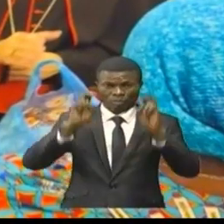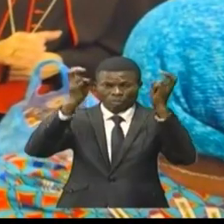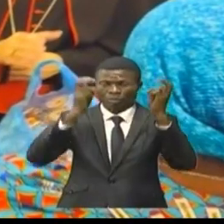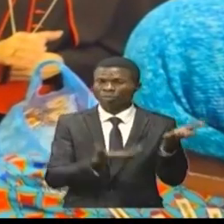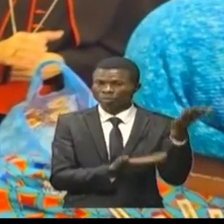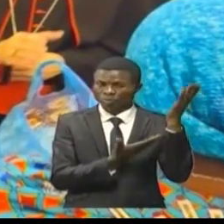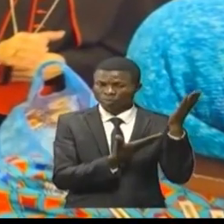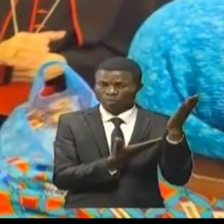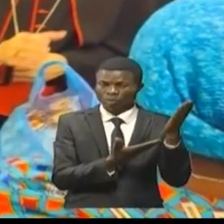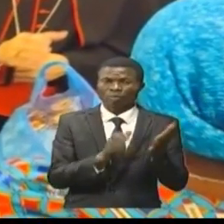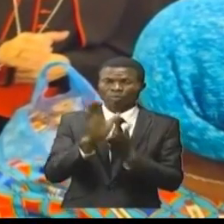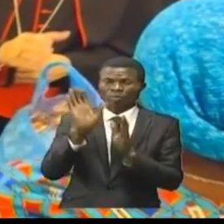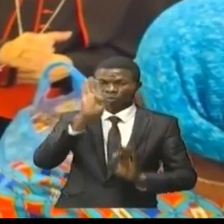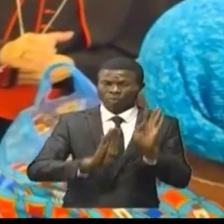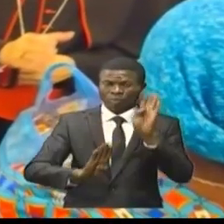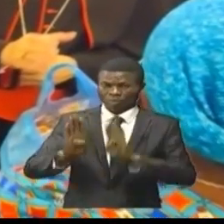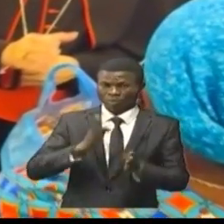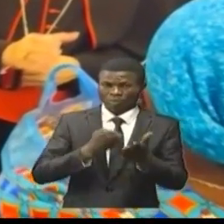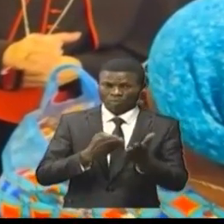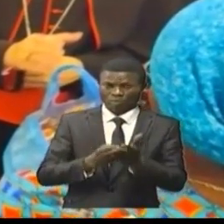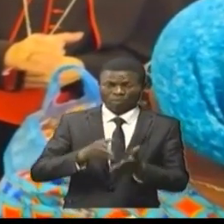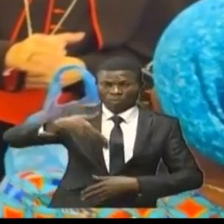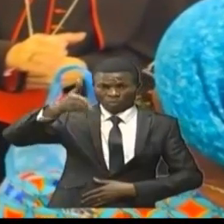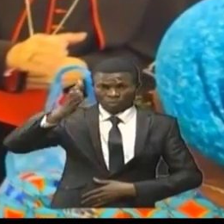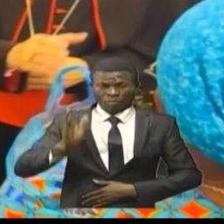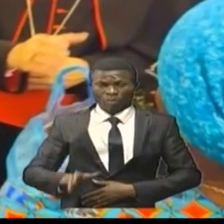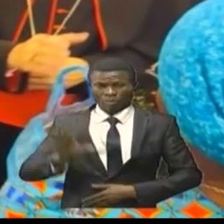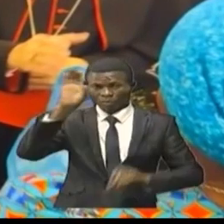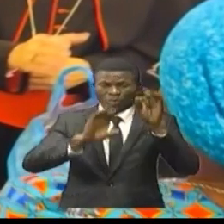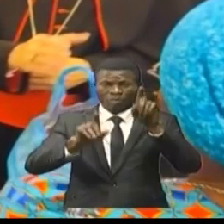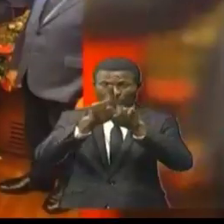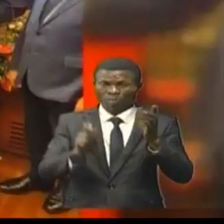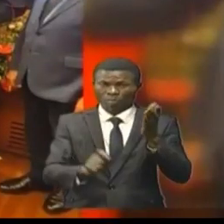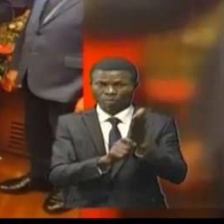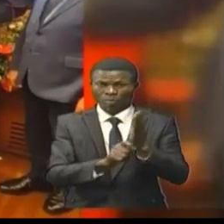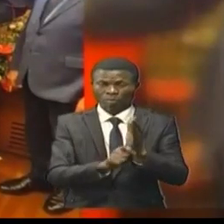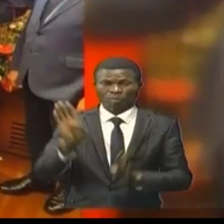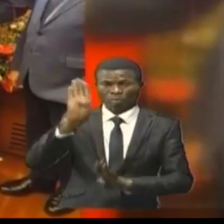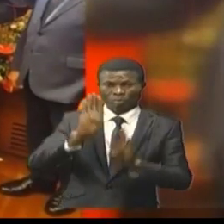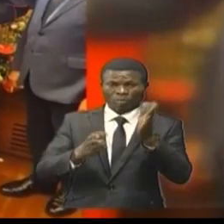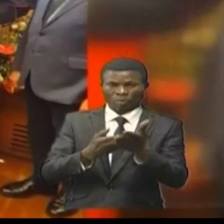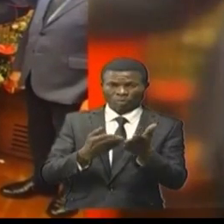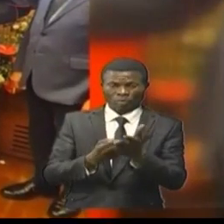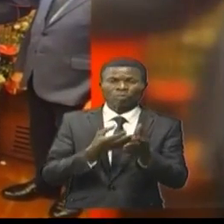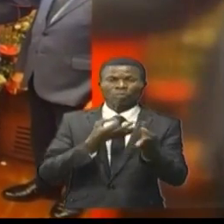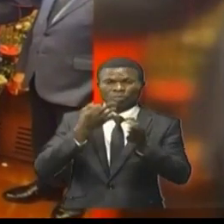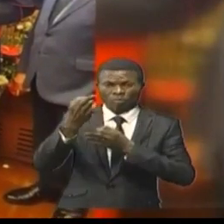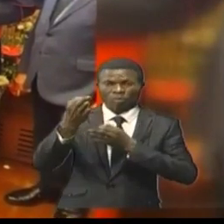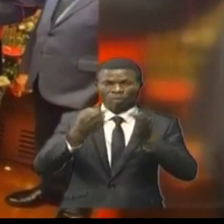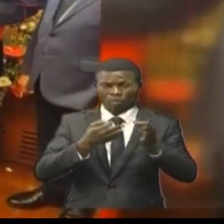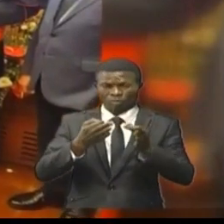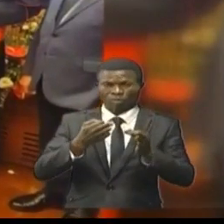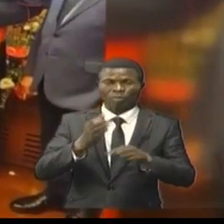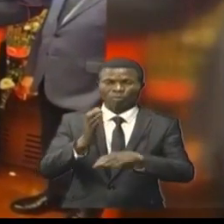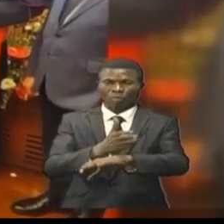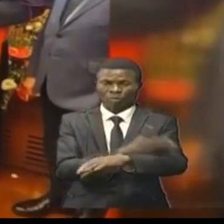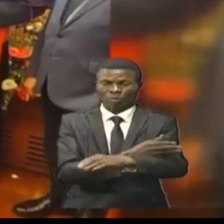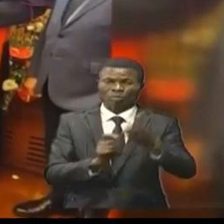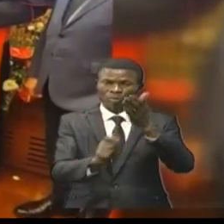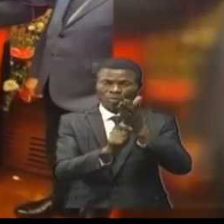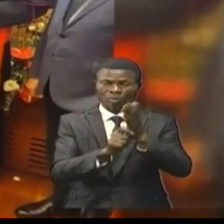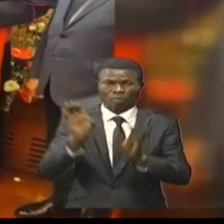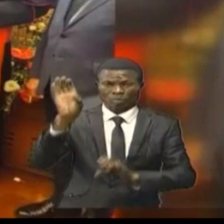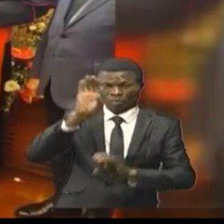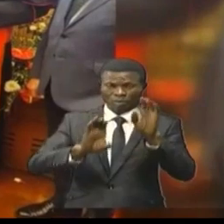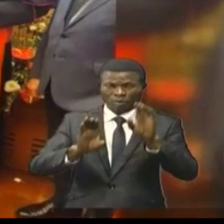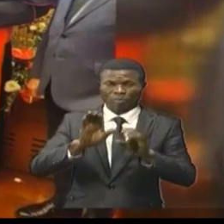essentiellement bioéthique sur lequel les experts en sciences et technologies biomédicales ont exposé leurs avancées technoscientifiques